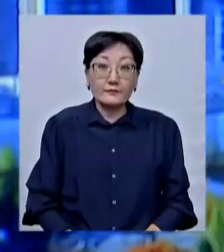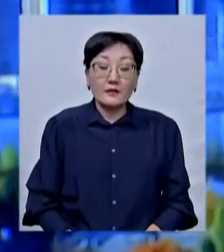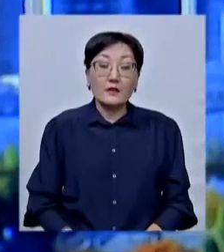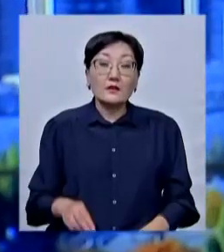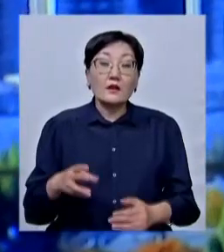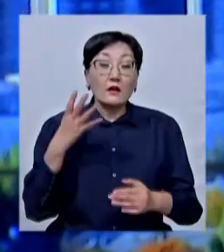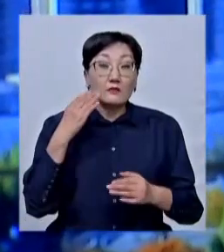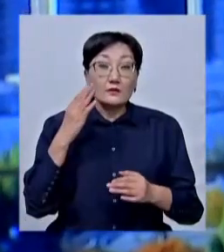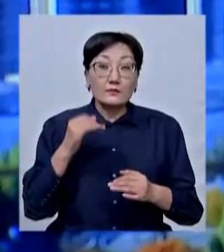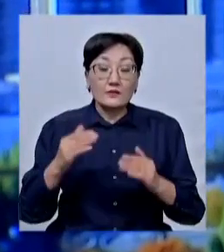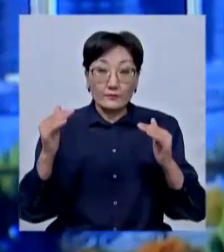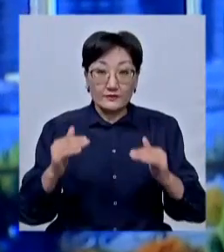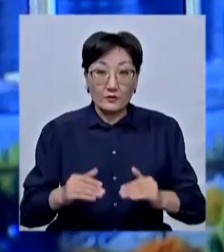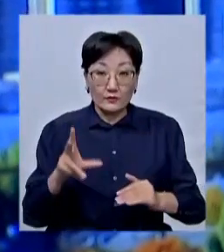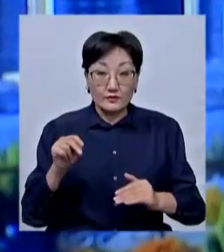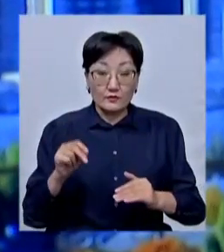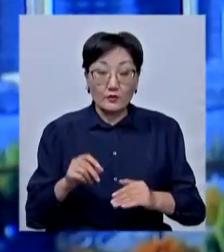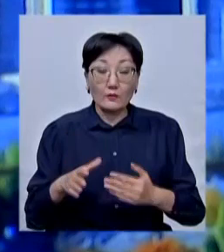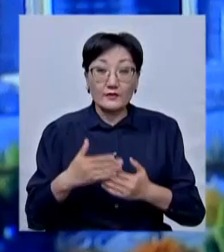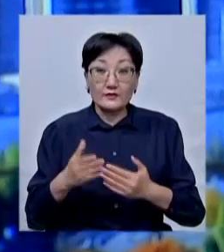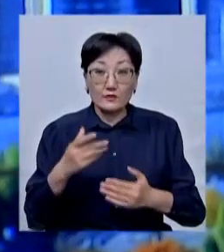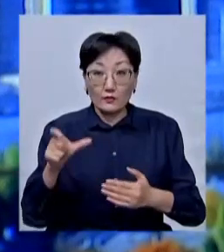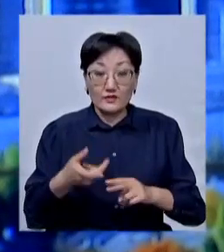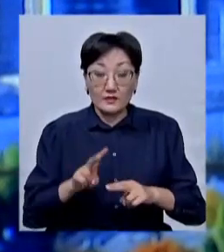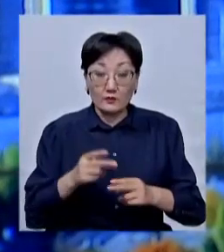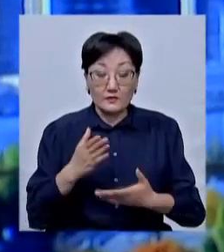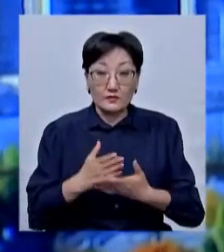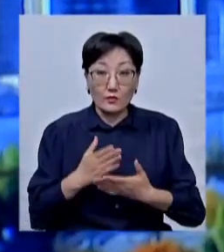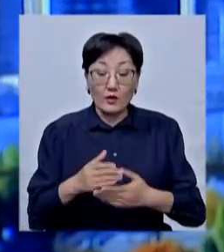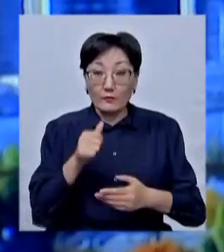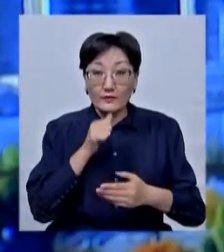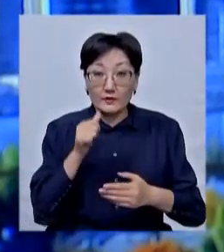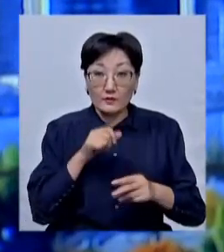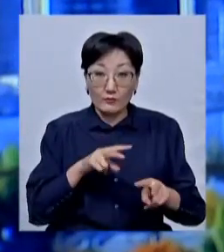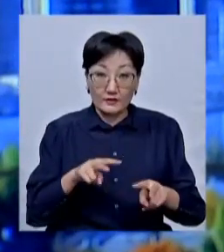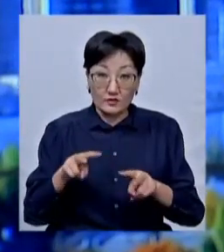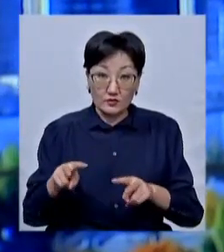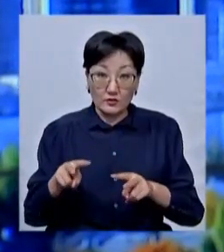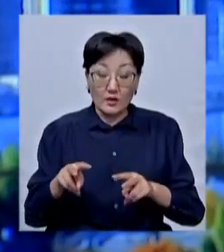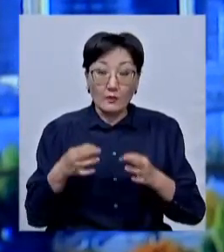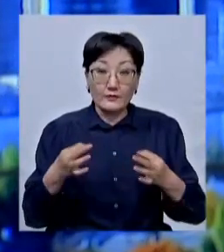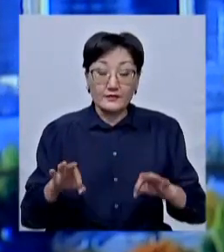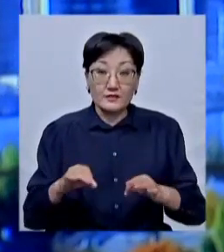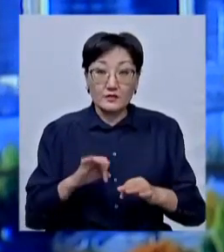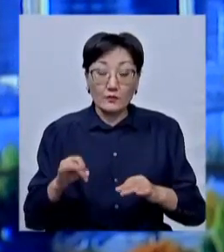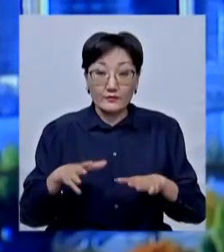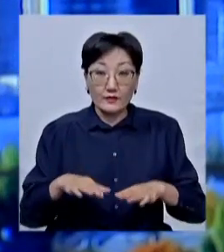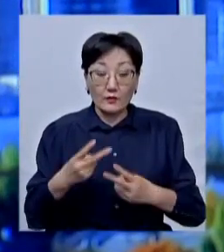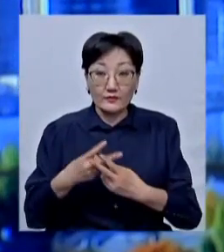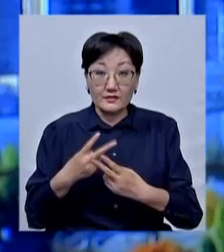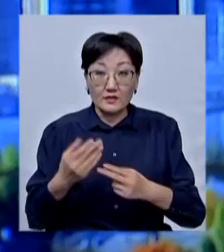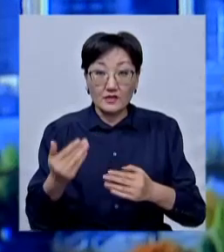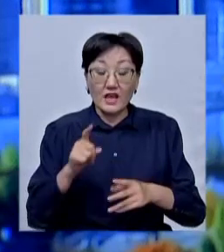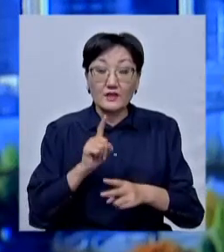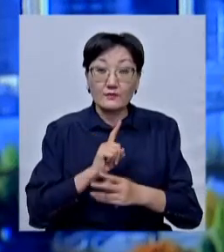Тем временем в Алматы снижается число осужденных, которые находятся на пробационном контроле. Освободившись из мест заключения,